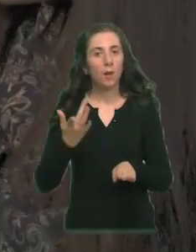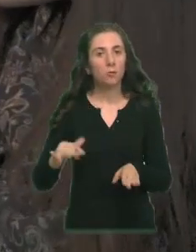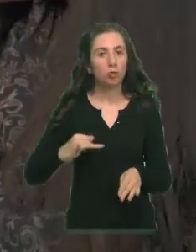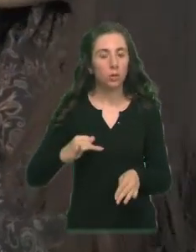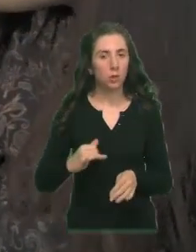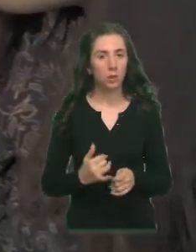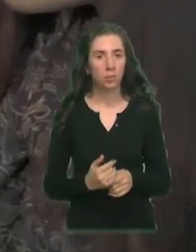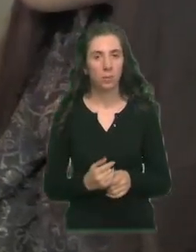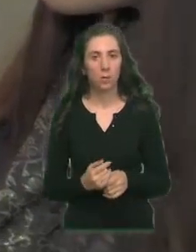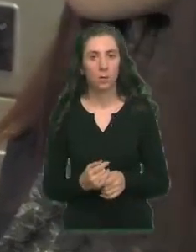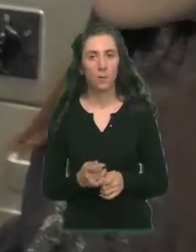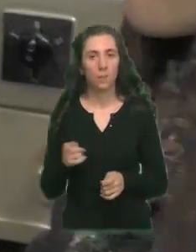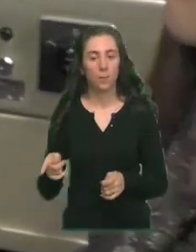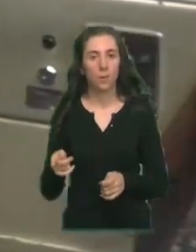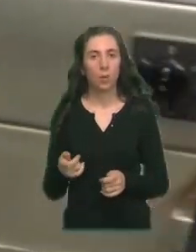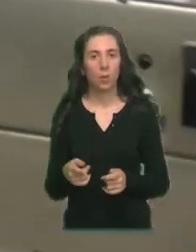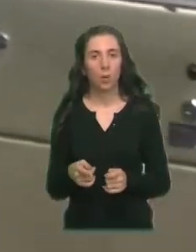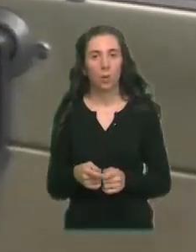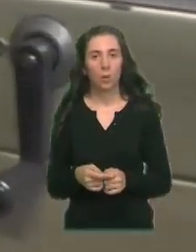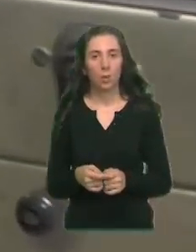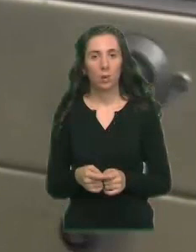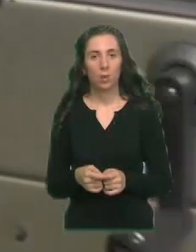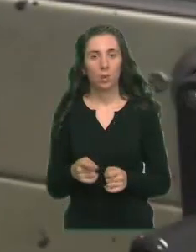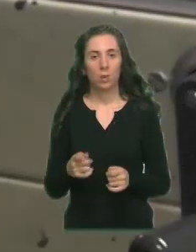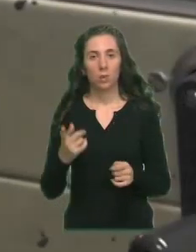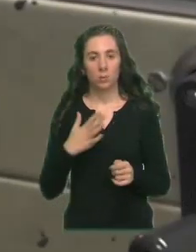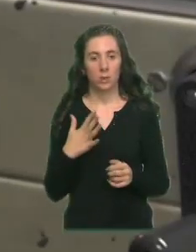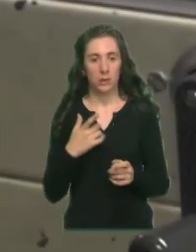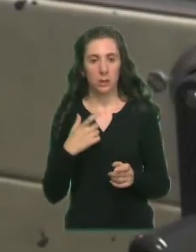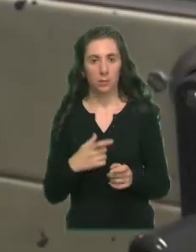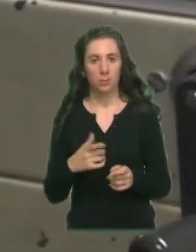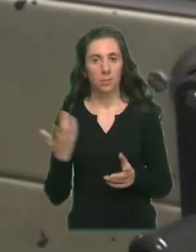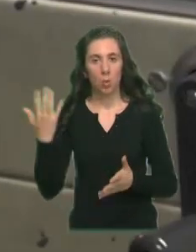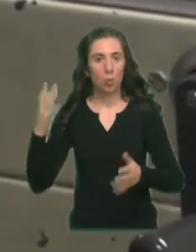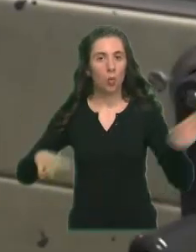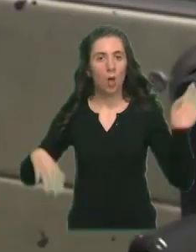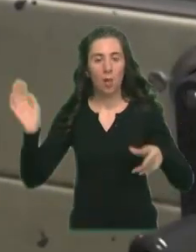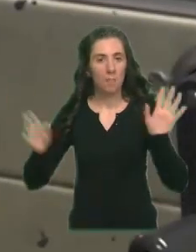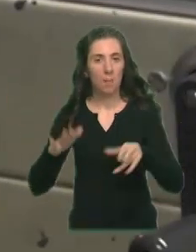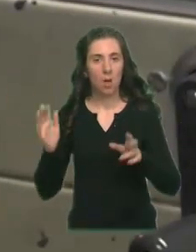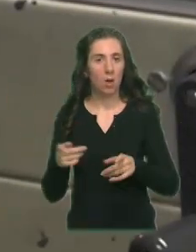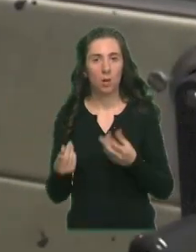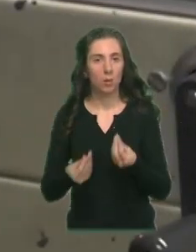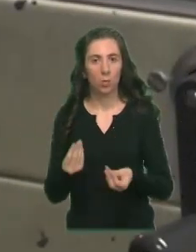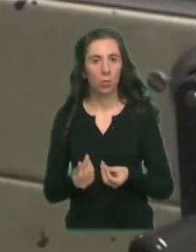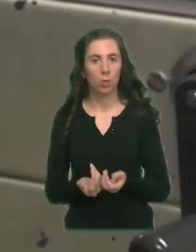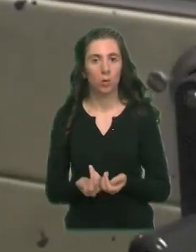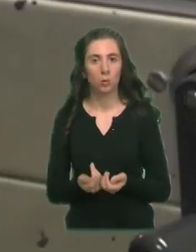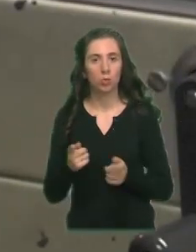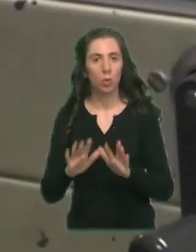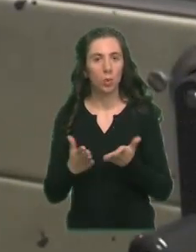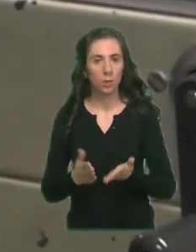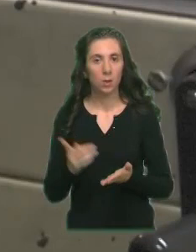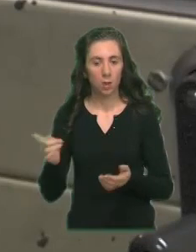pokazivao interes? A čujte, to je njegovo okupiranje sa sobom, mahanje rukama i tako, ne, i onda